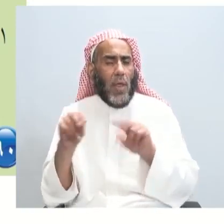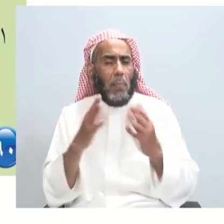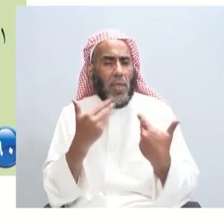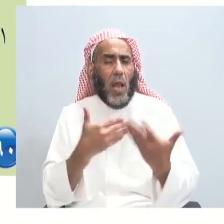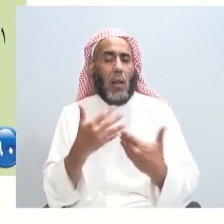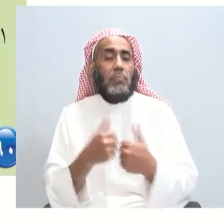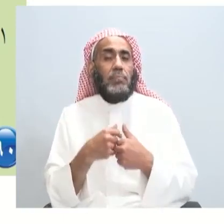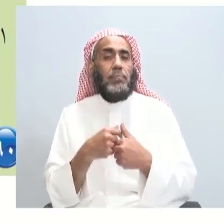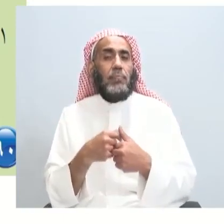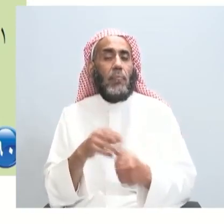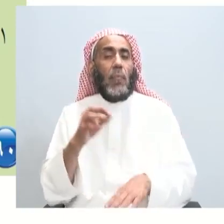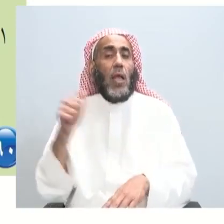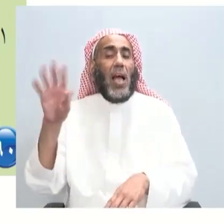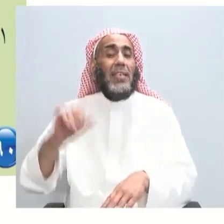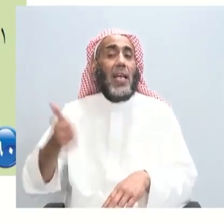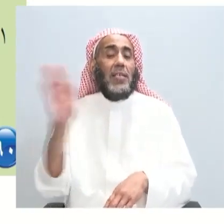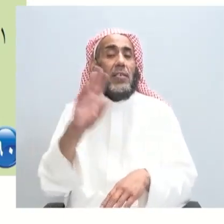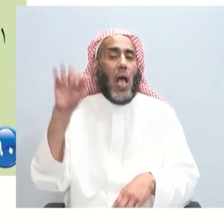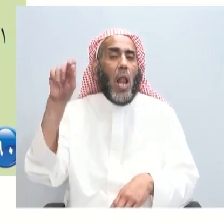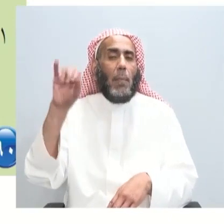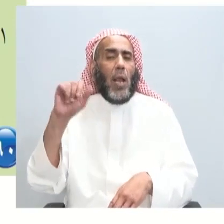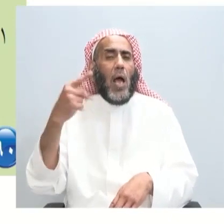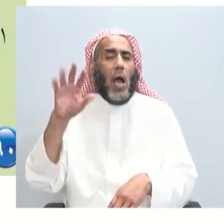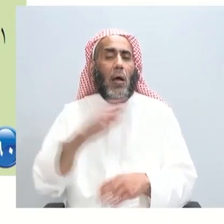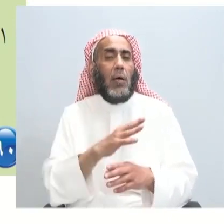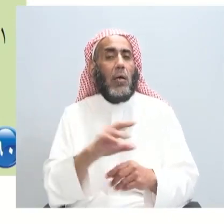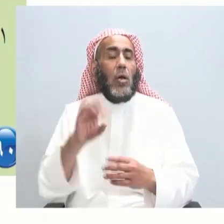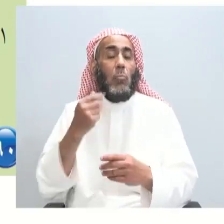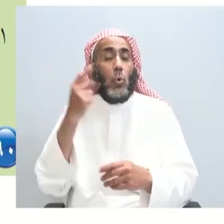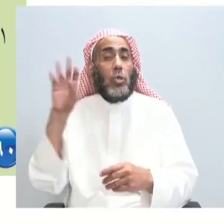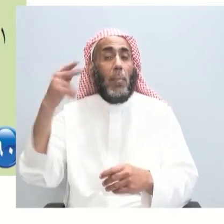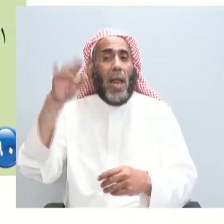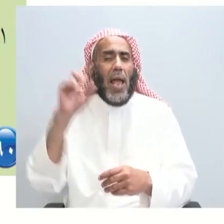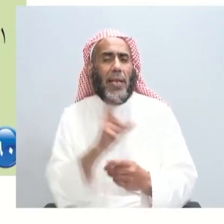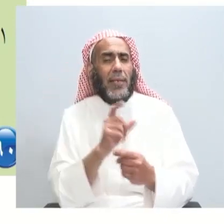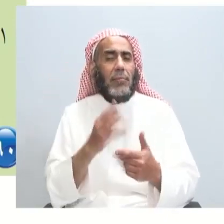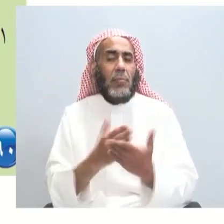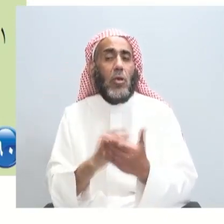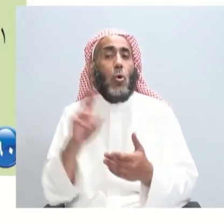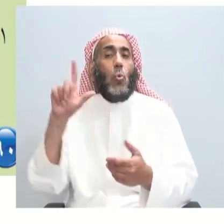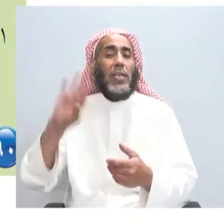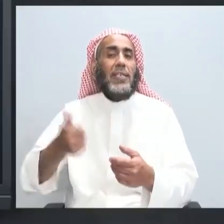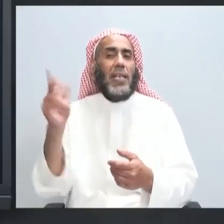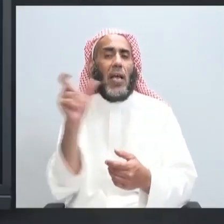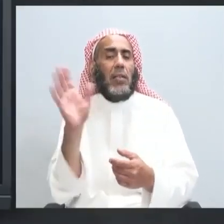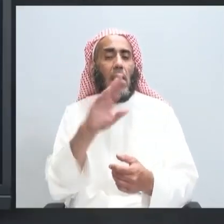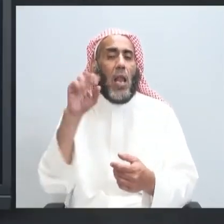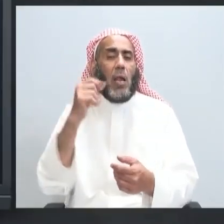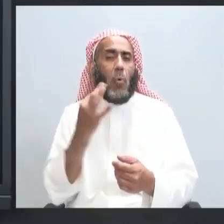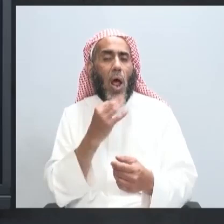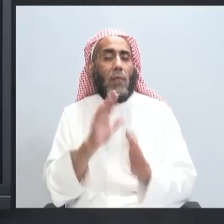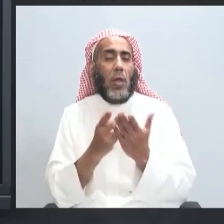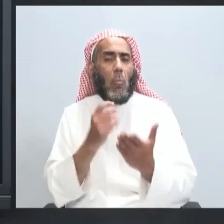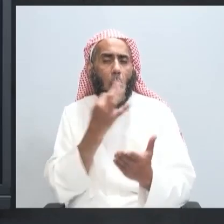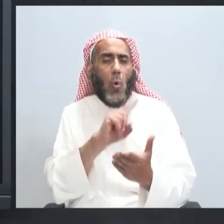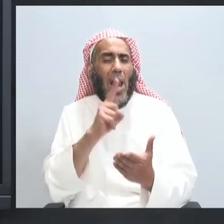مثلا اساس البلاغه ومعجم العين وكذلك لسان العرب معنى انه يذكر الفاظا وليس